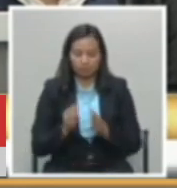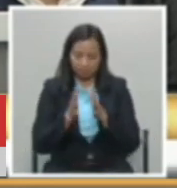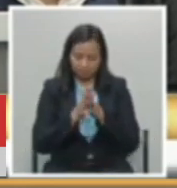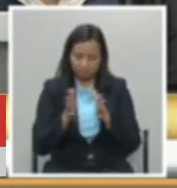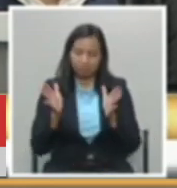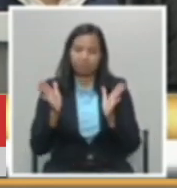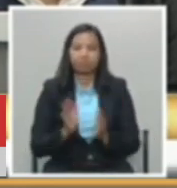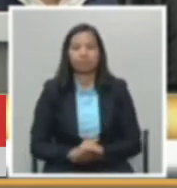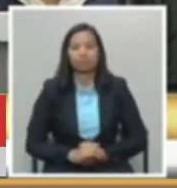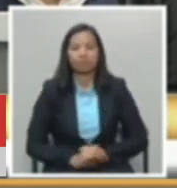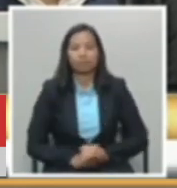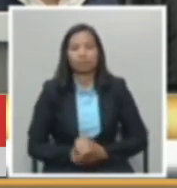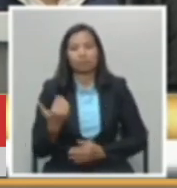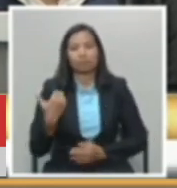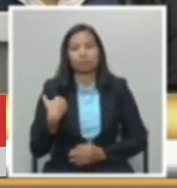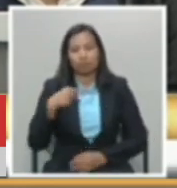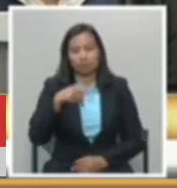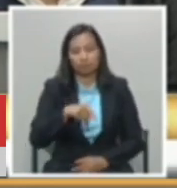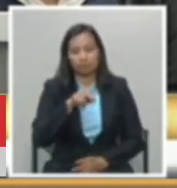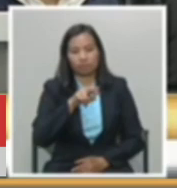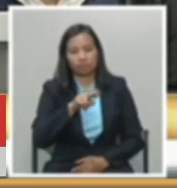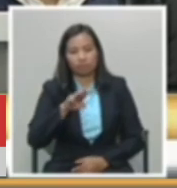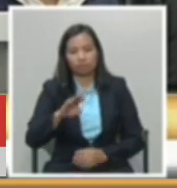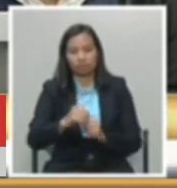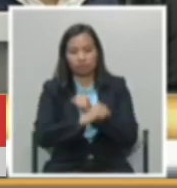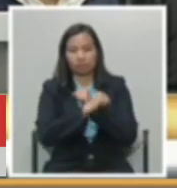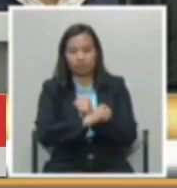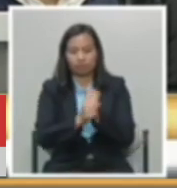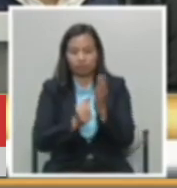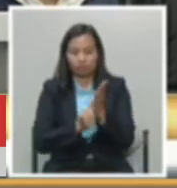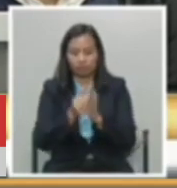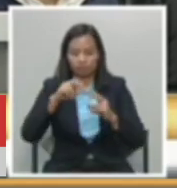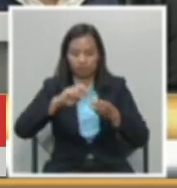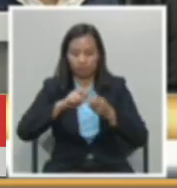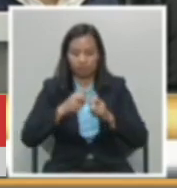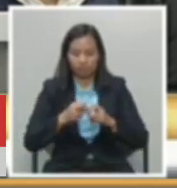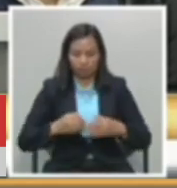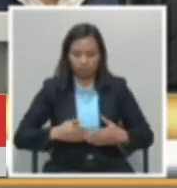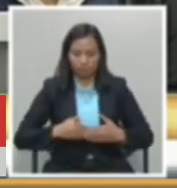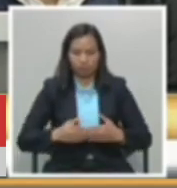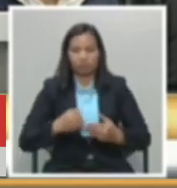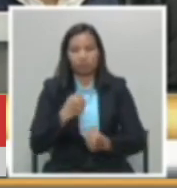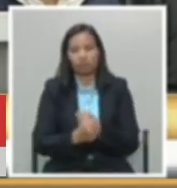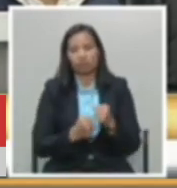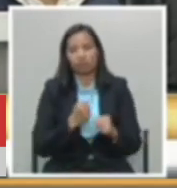ากมีพระราชบัญญัติป้องกันและแก้ไขการท้องไม่พร้อมออกมาตั้งแต่ปี